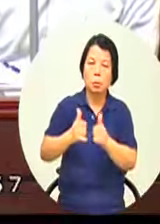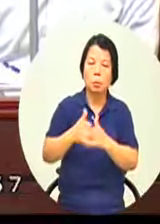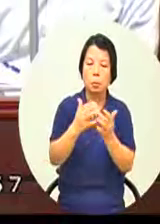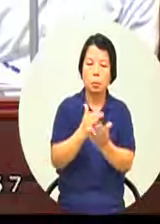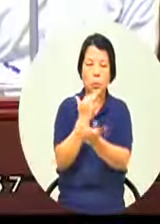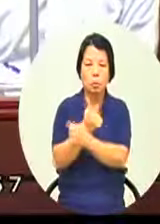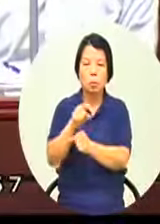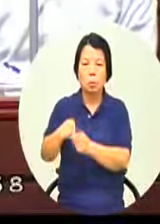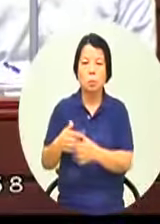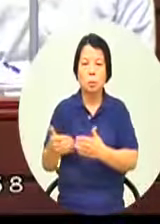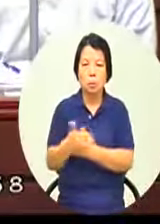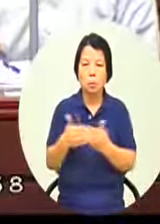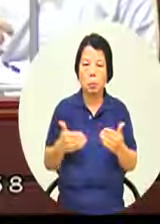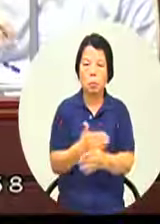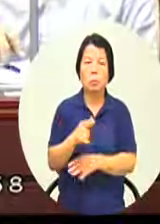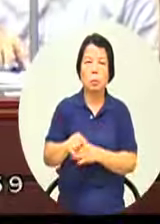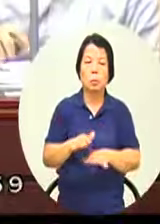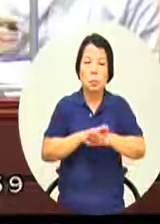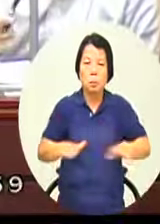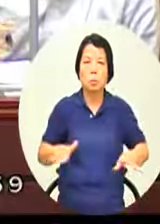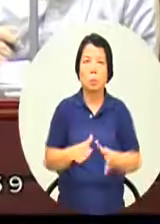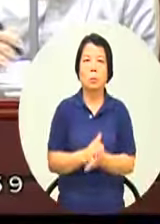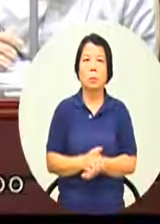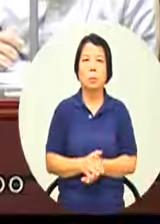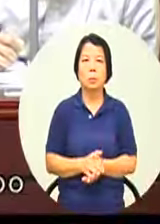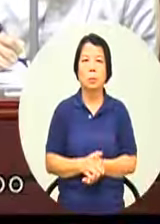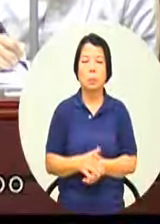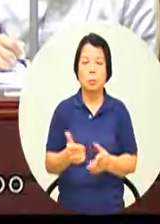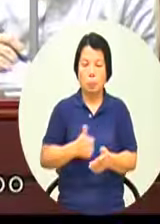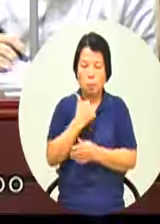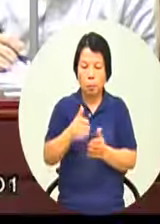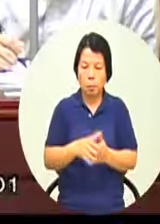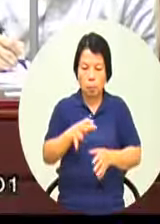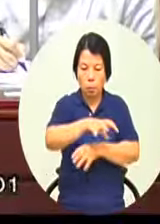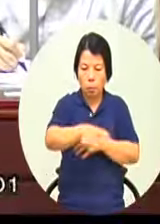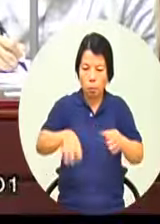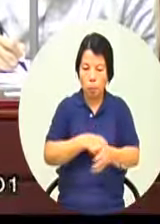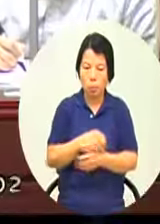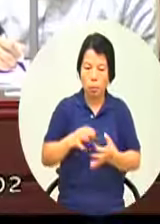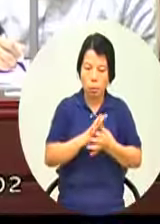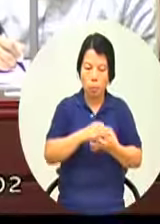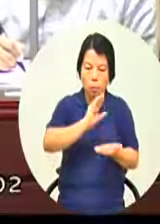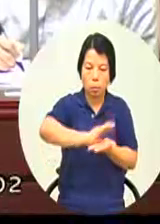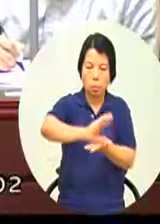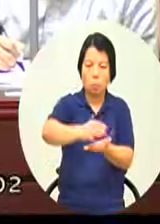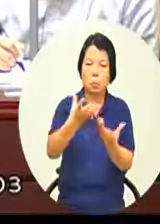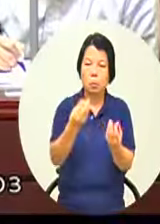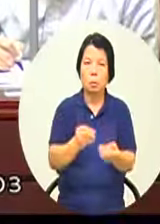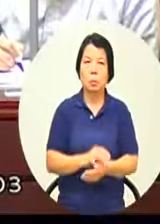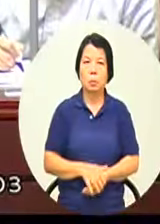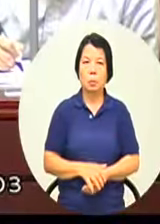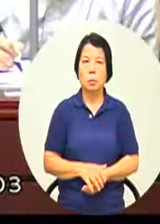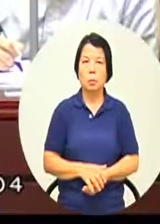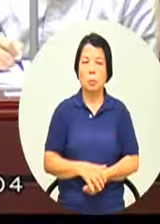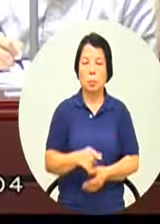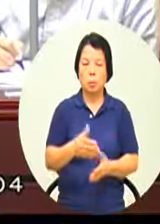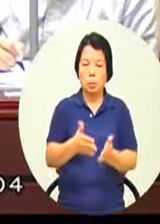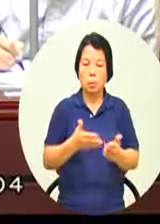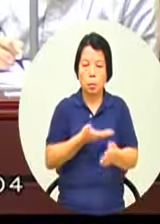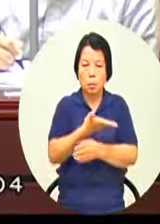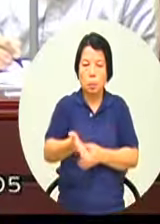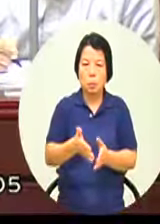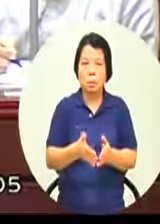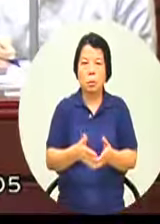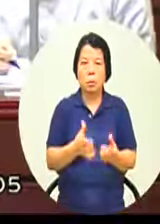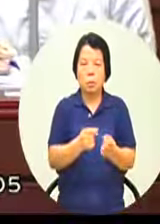考虑到交通的安全，或者是一些整个周遭没有一些相关的停车空间等等，那这个部分要由目的事业主